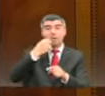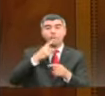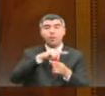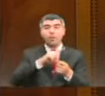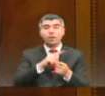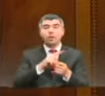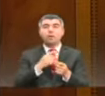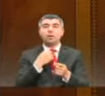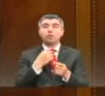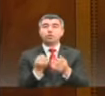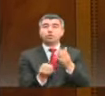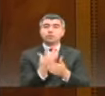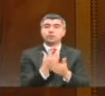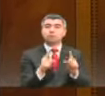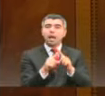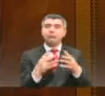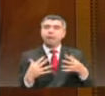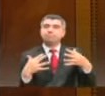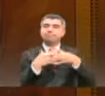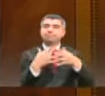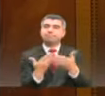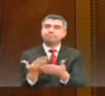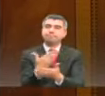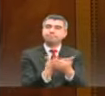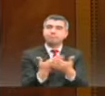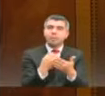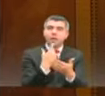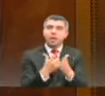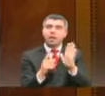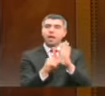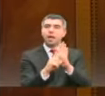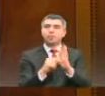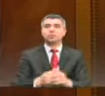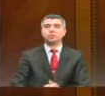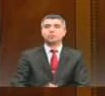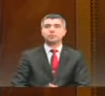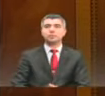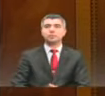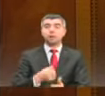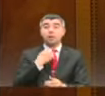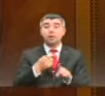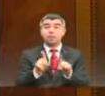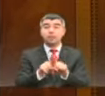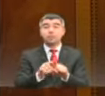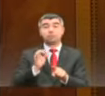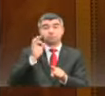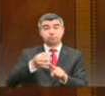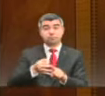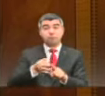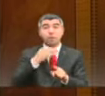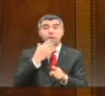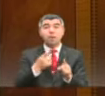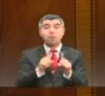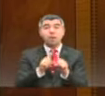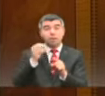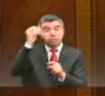سياسة لغوية مندمجة وفق المقتضيات الدستورية، وذلك بتفعيل أكاديمية محمد